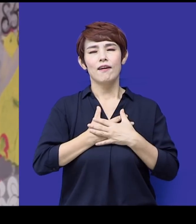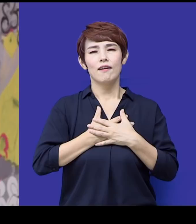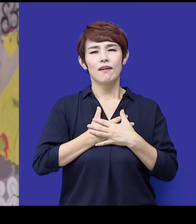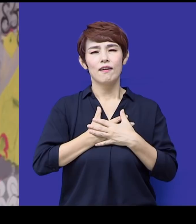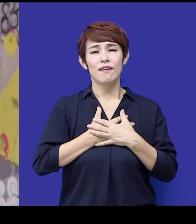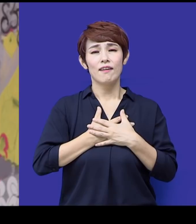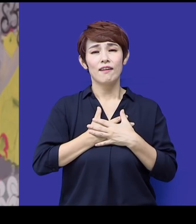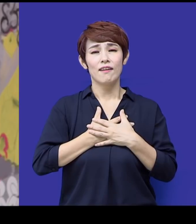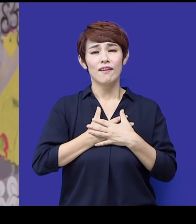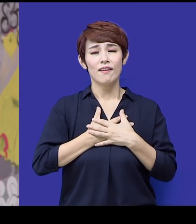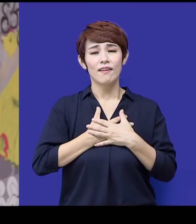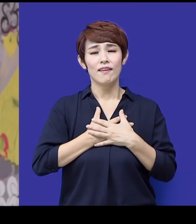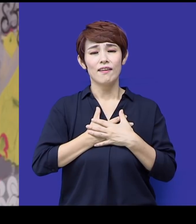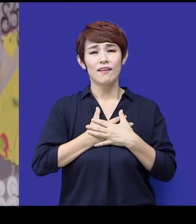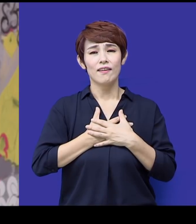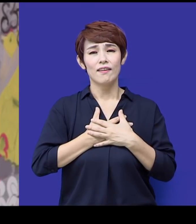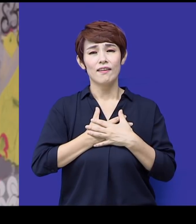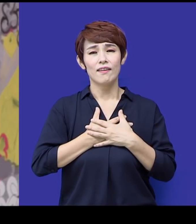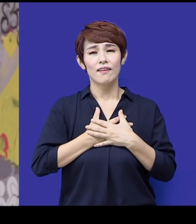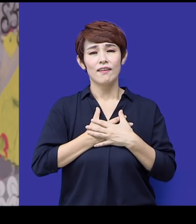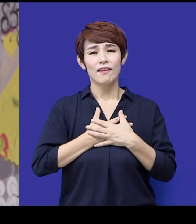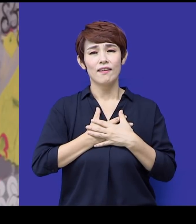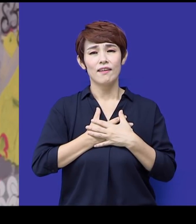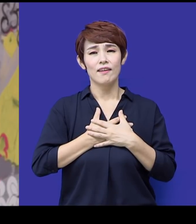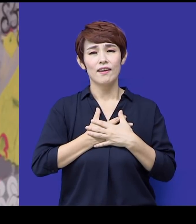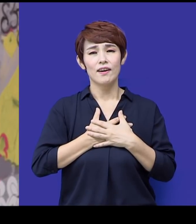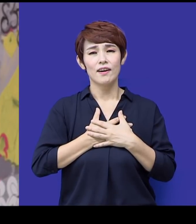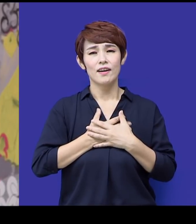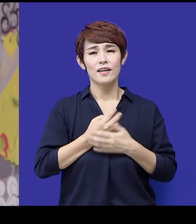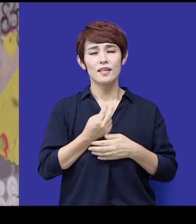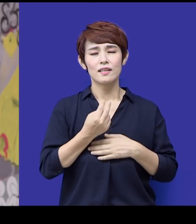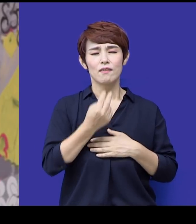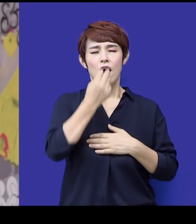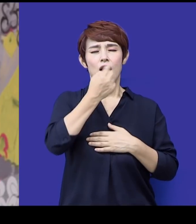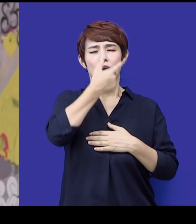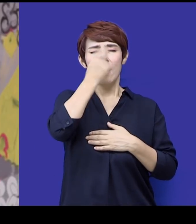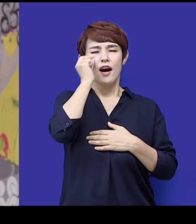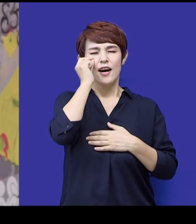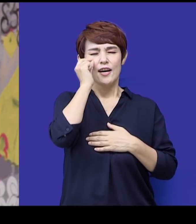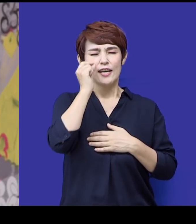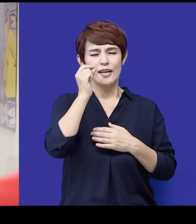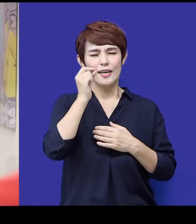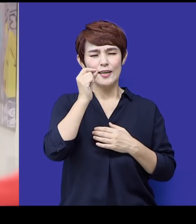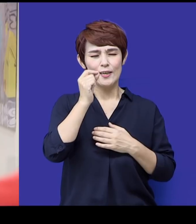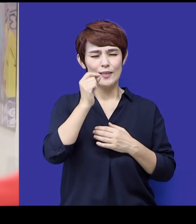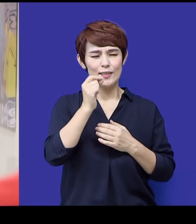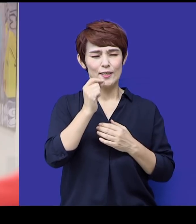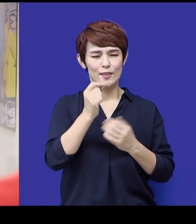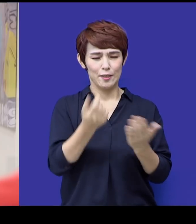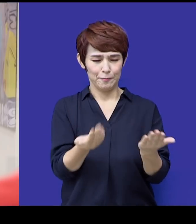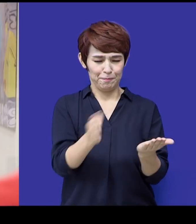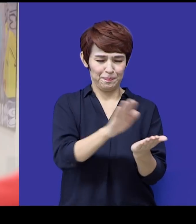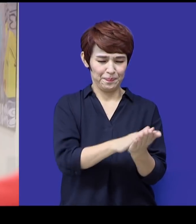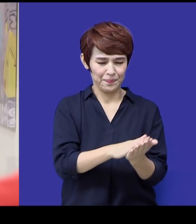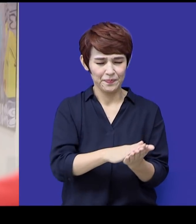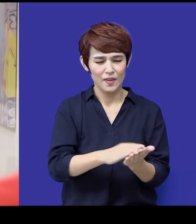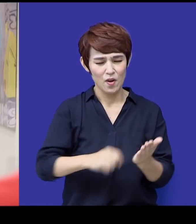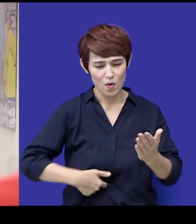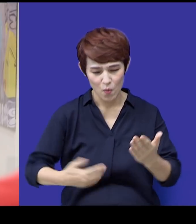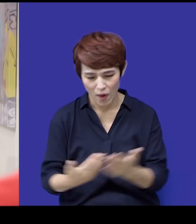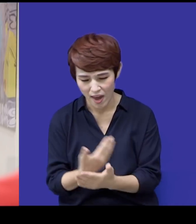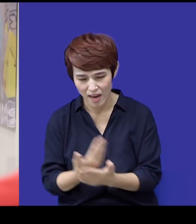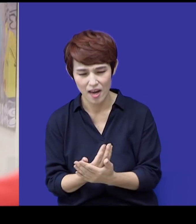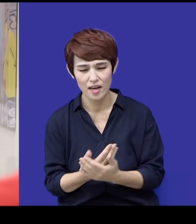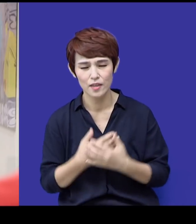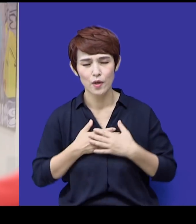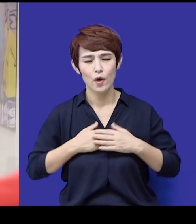좀 읽는 거 내려놓고 이제 회개하고 그럼 가슴이 이게 좀 가라앉아요. 그리고 또 읽으면